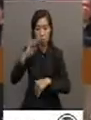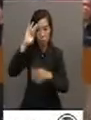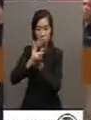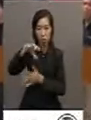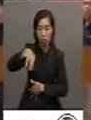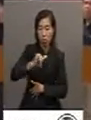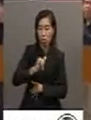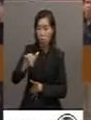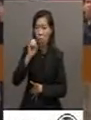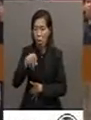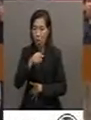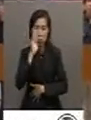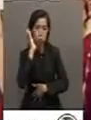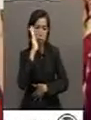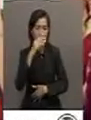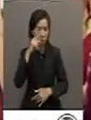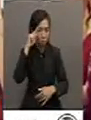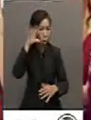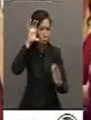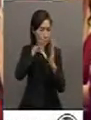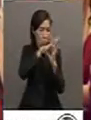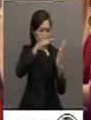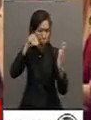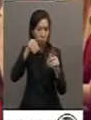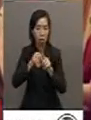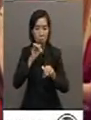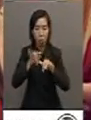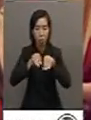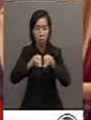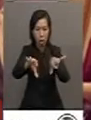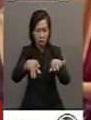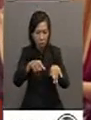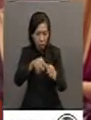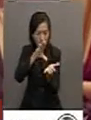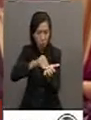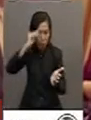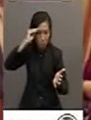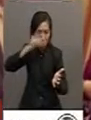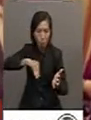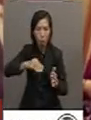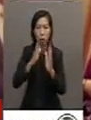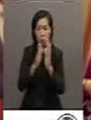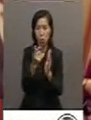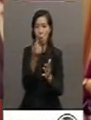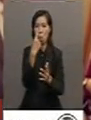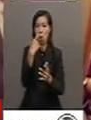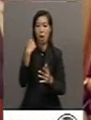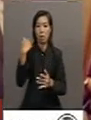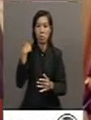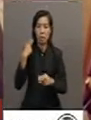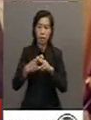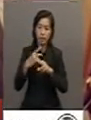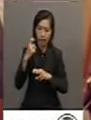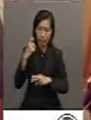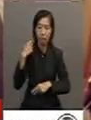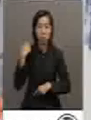มูลของเธอไปโพสต์อยู่ในโซเชียลมีเดียซึ่งเป็นข้อมูลเท็จจนทำให้มีกระแสโจมตีแล้วก็วิพากษ์วิจารณ์เธอในทางเ